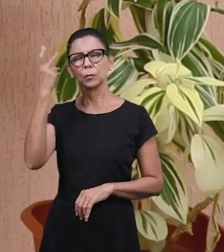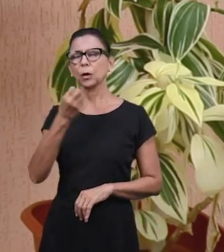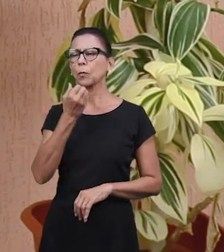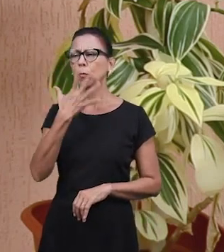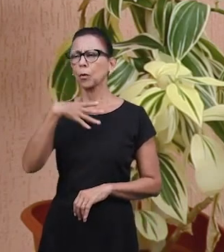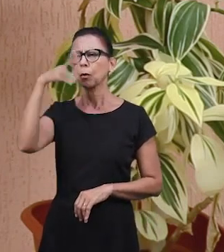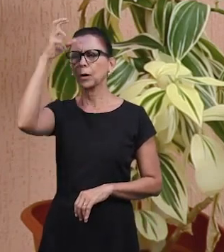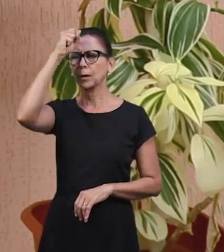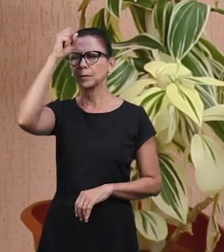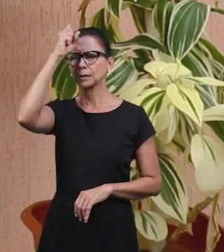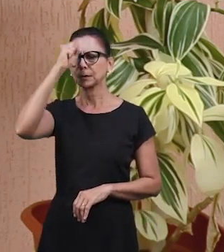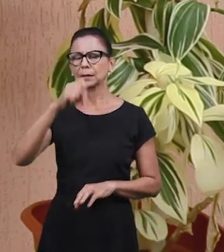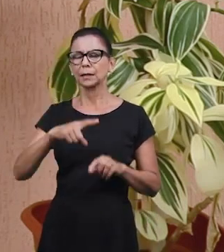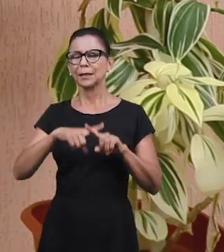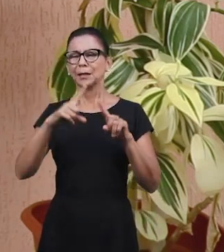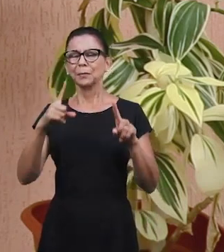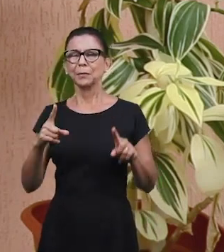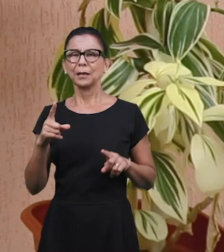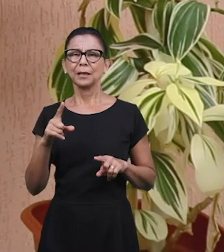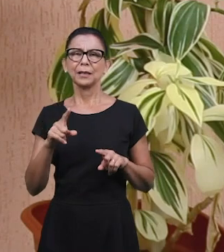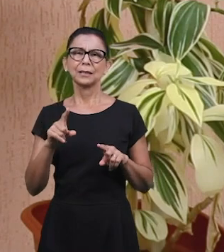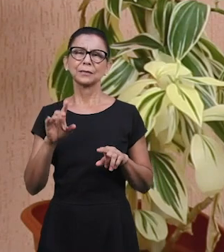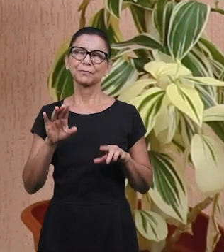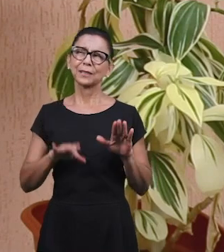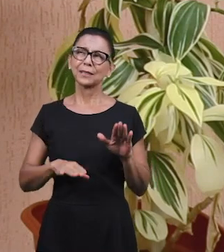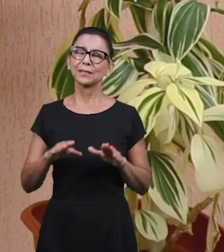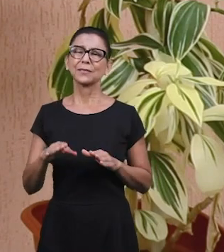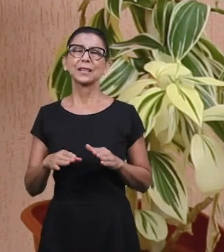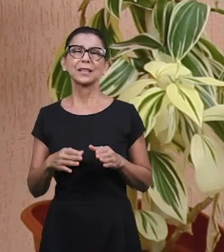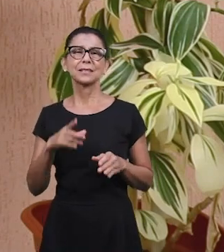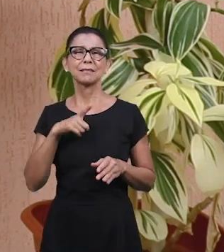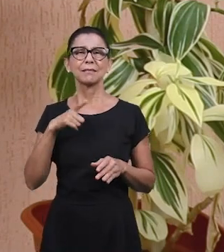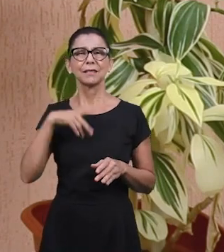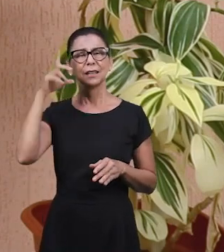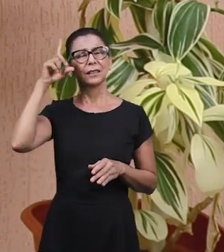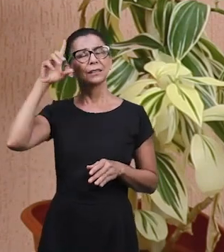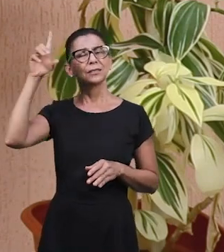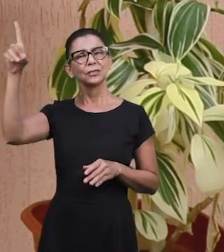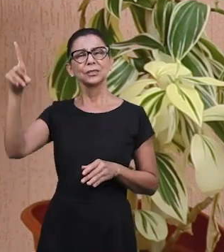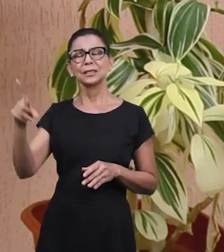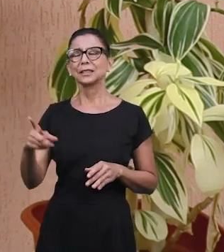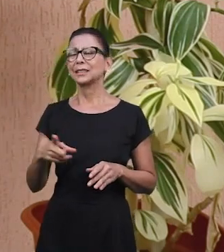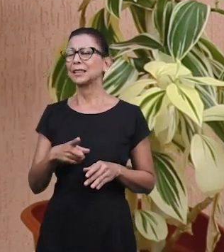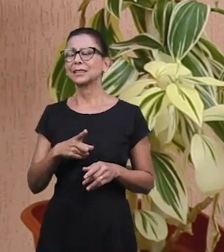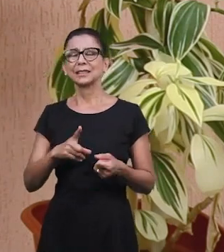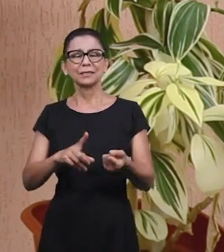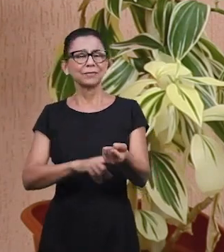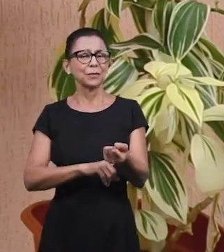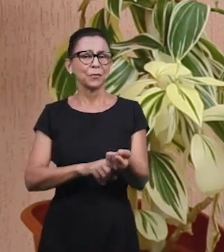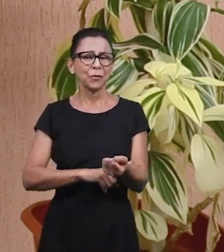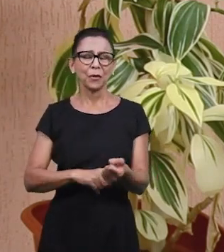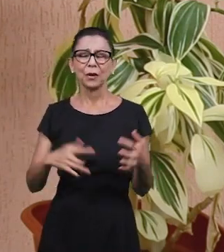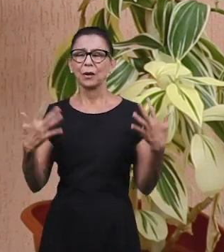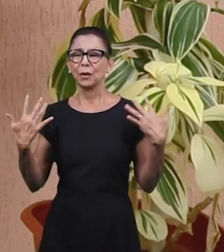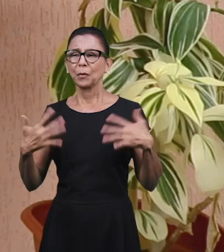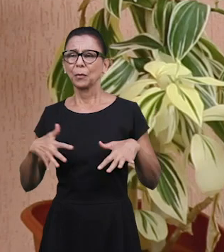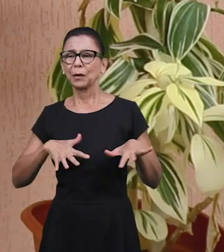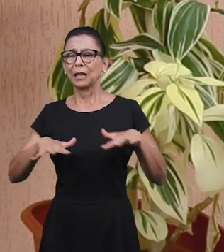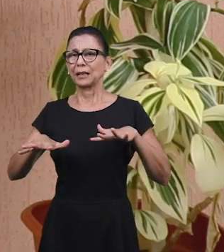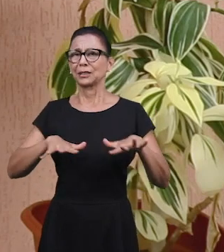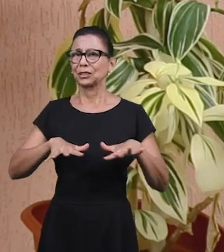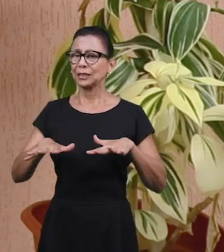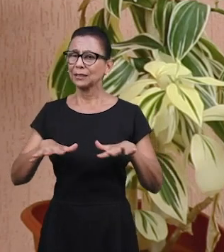jour, son agitation, le manque d'attention est trop grande, donc il vaut mieux